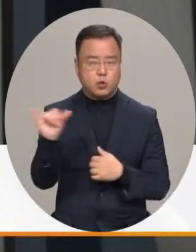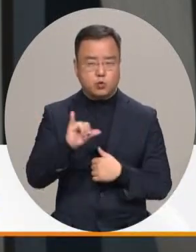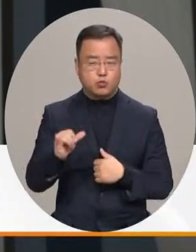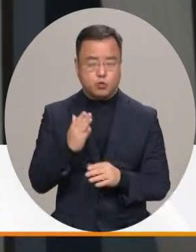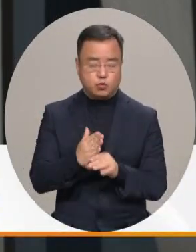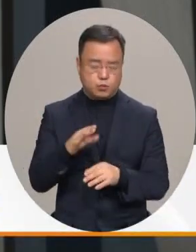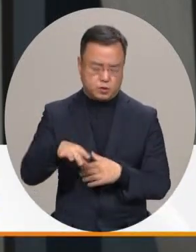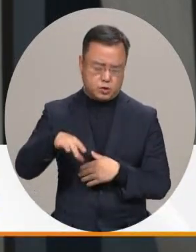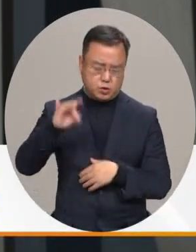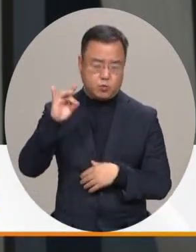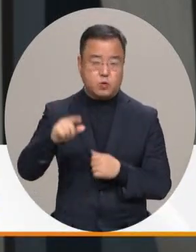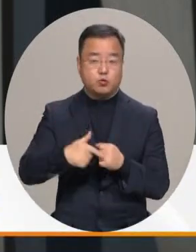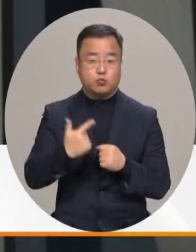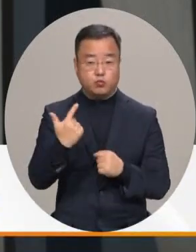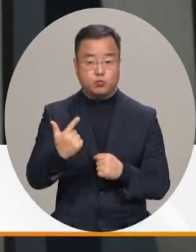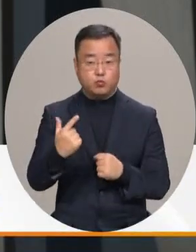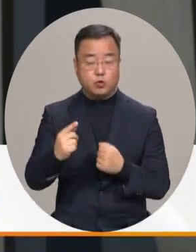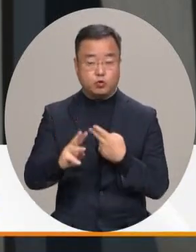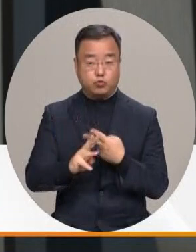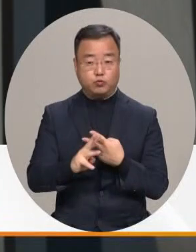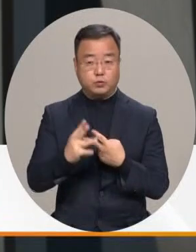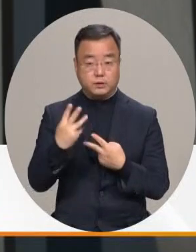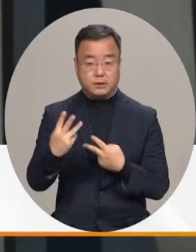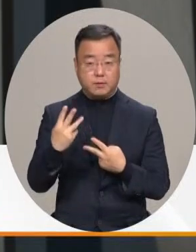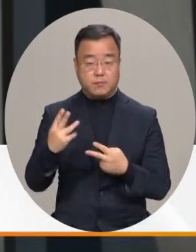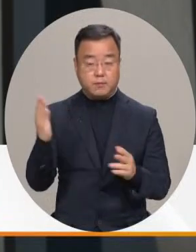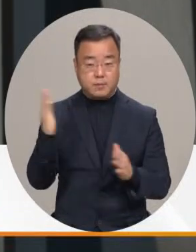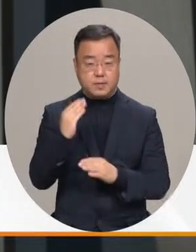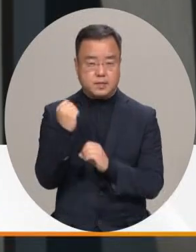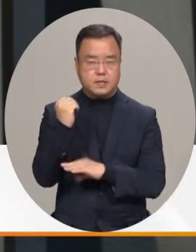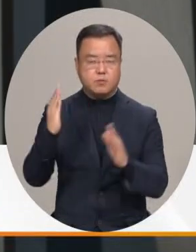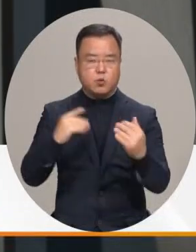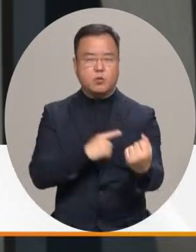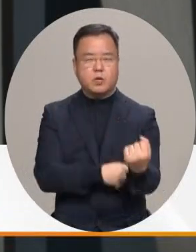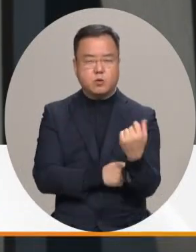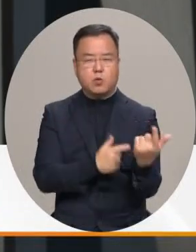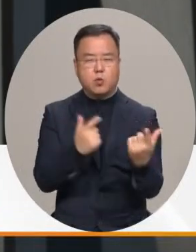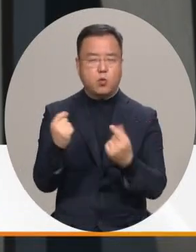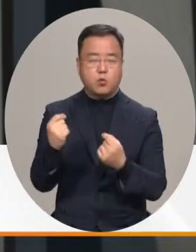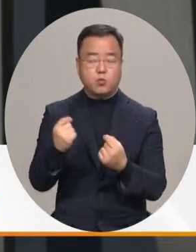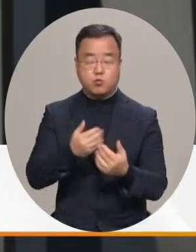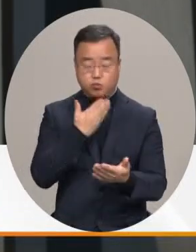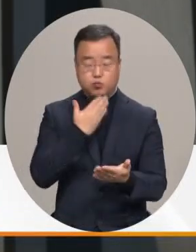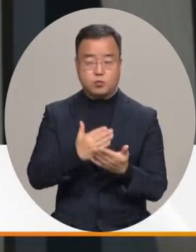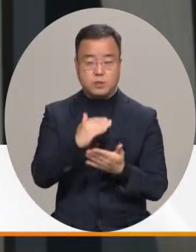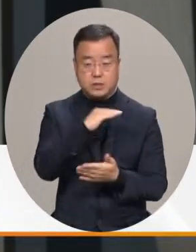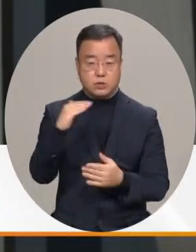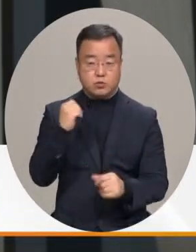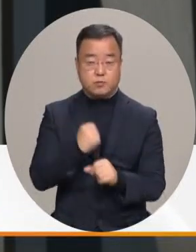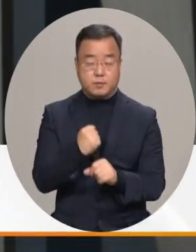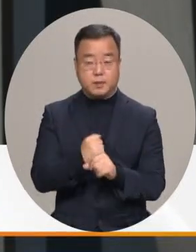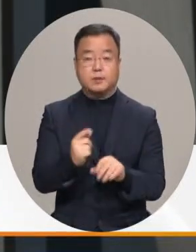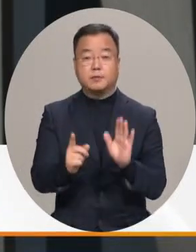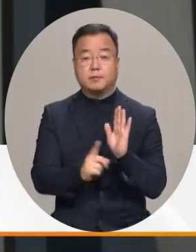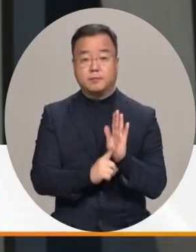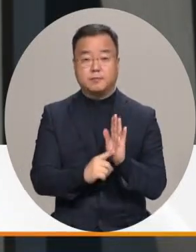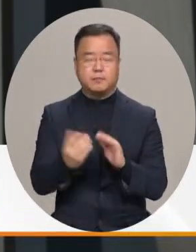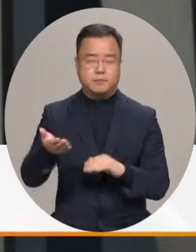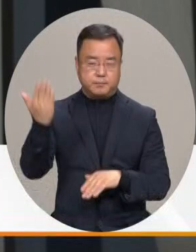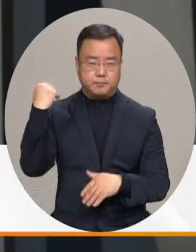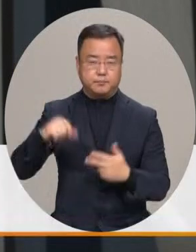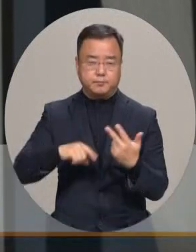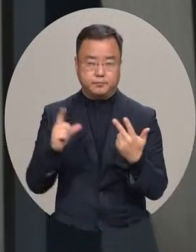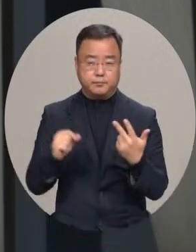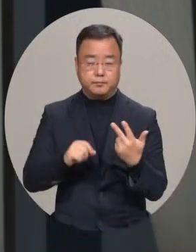초등학교 6학년 과 중학교 3학년 기본 학력과 공통 핵심 기준을 개발했다 내용인데요 앞서 지난 7월